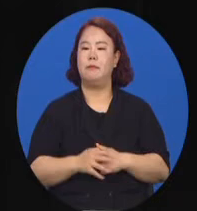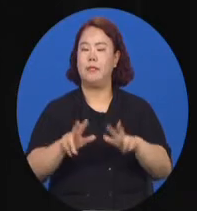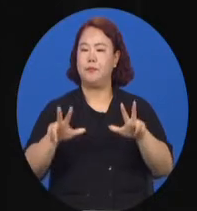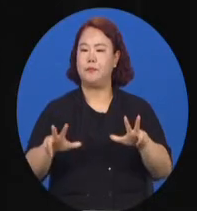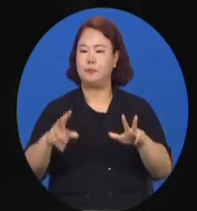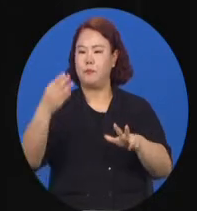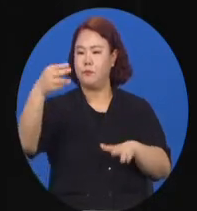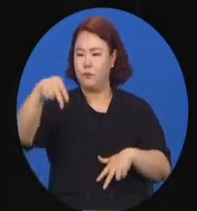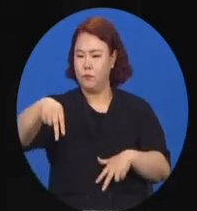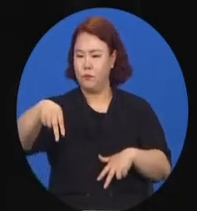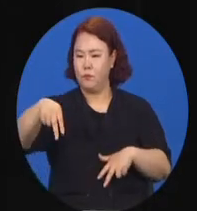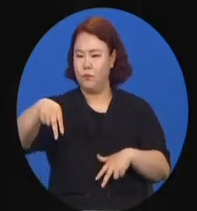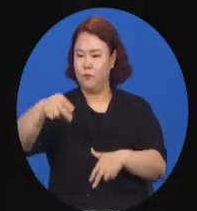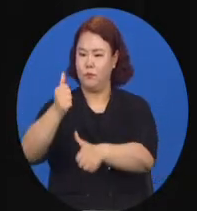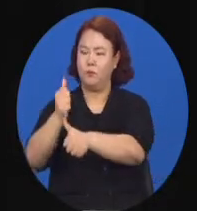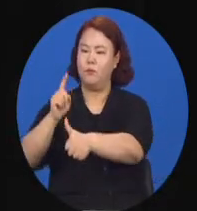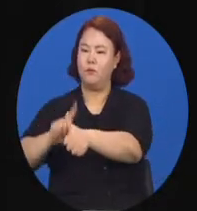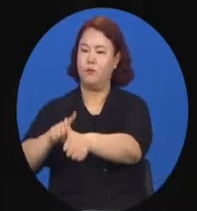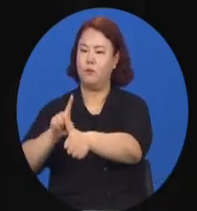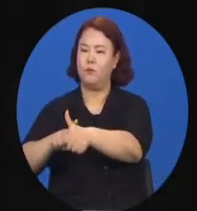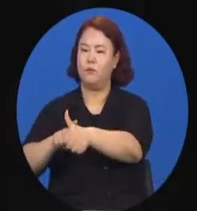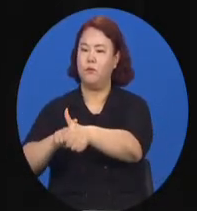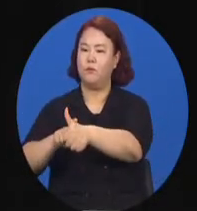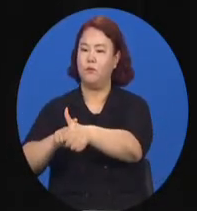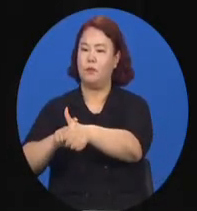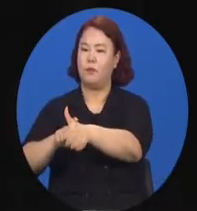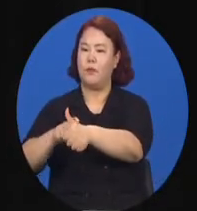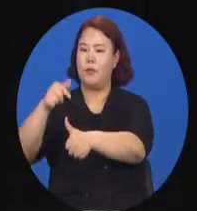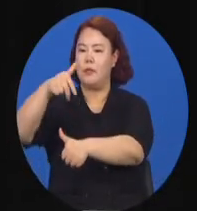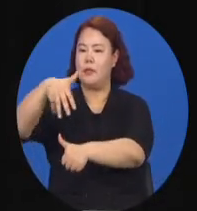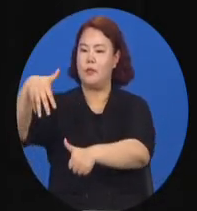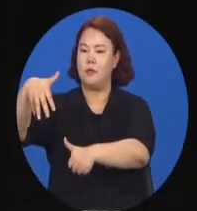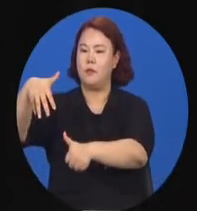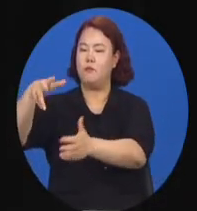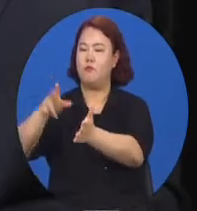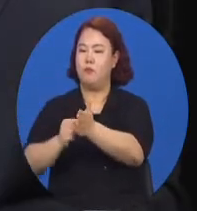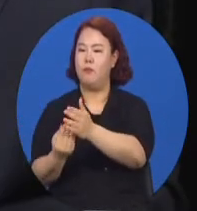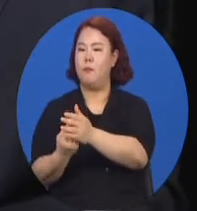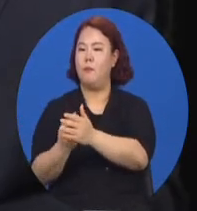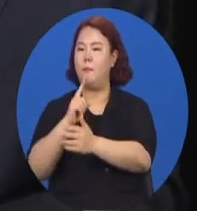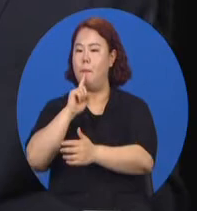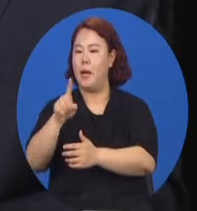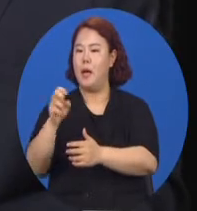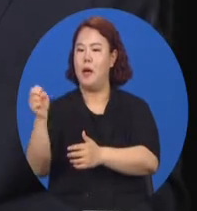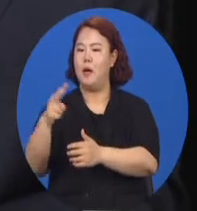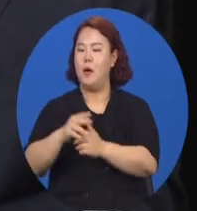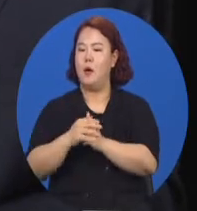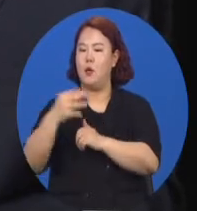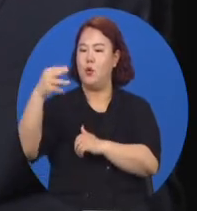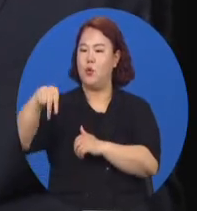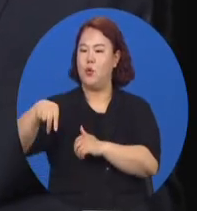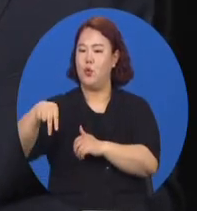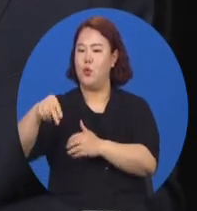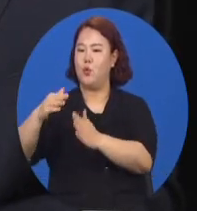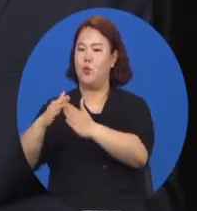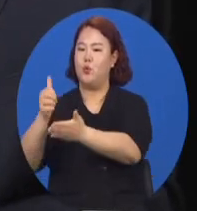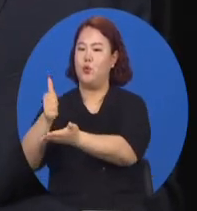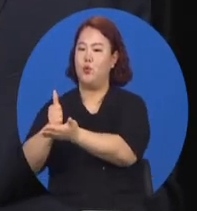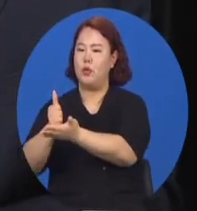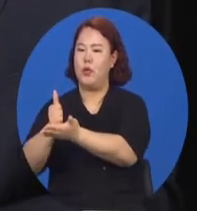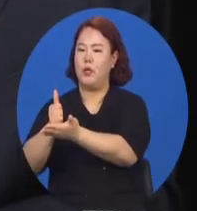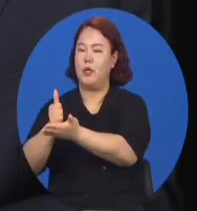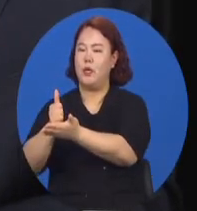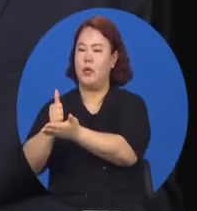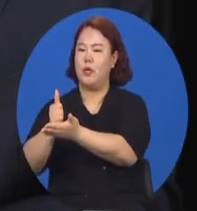지금 유한호 후보님께서 그 제네지 재청 문제를 말씀하시면서 우리 유한호 군수님 본인의 노력으로만